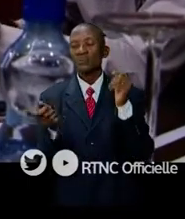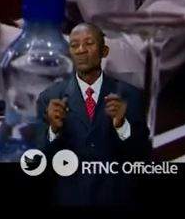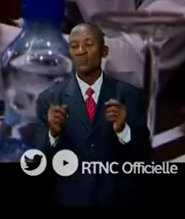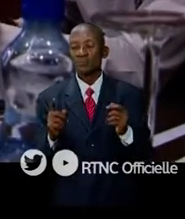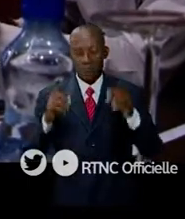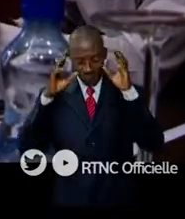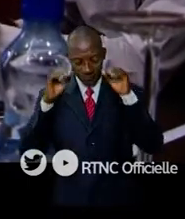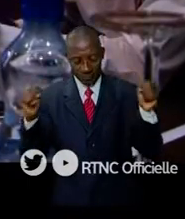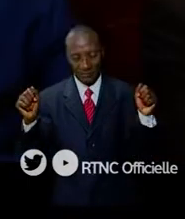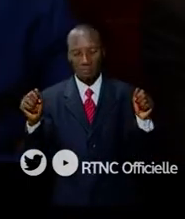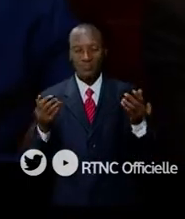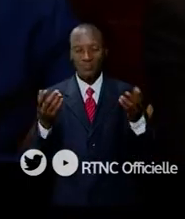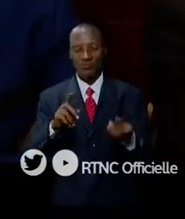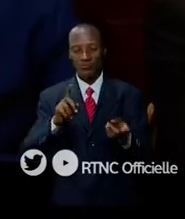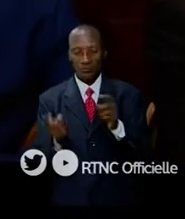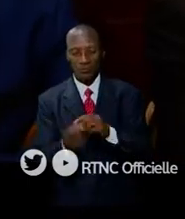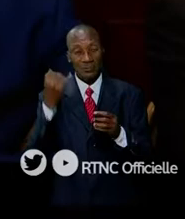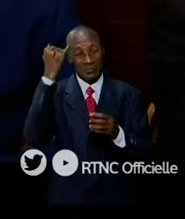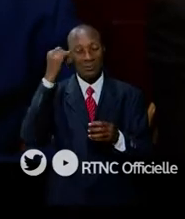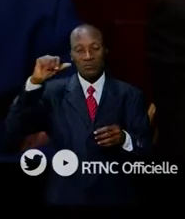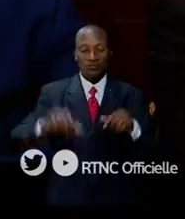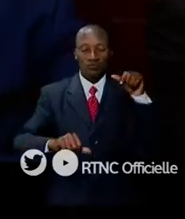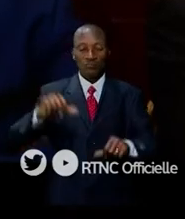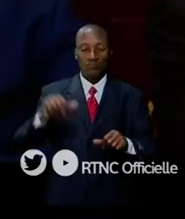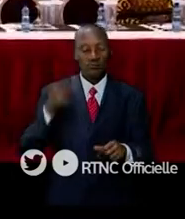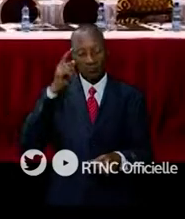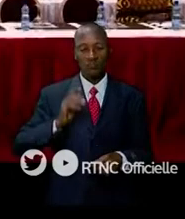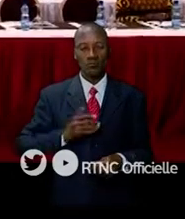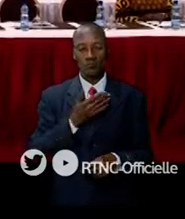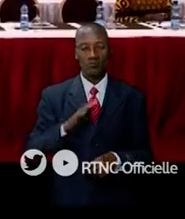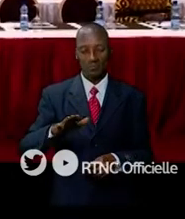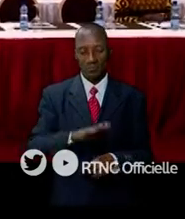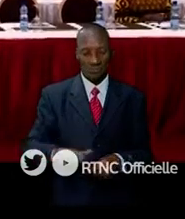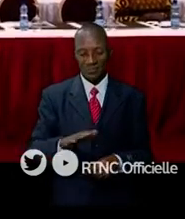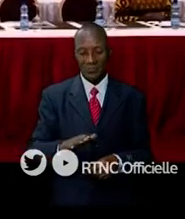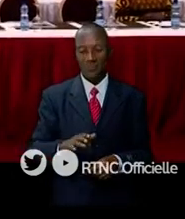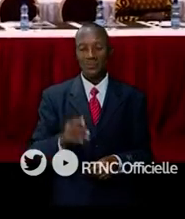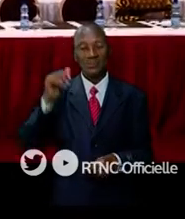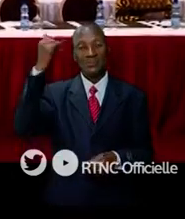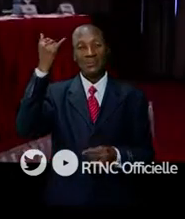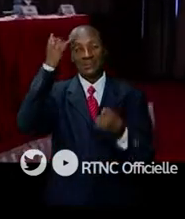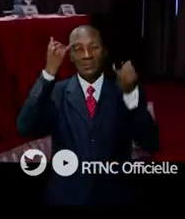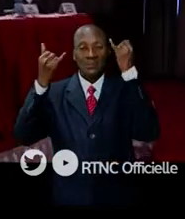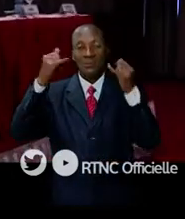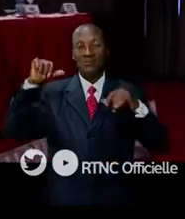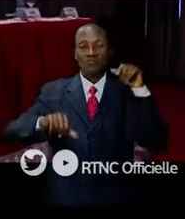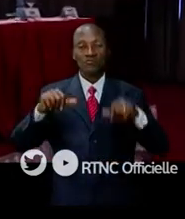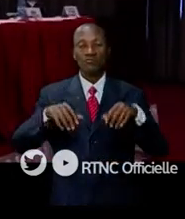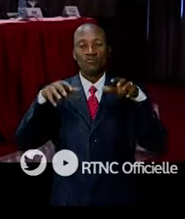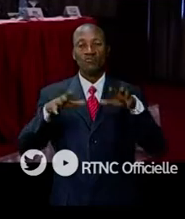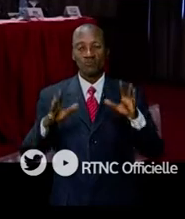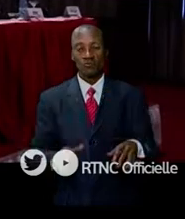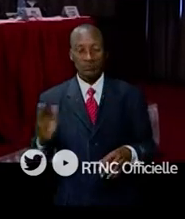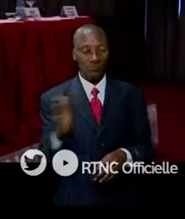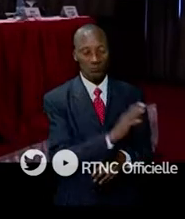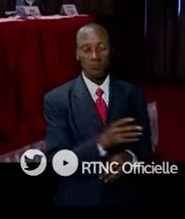déterminé à changer cette image négative de notre pays et à endiguer une fois pour toutes cette traite des êtres humains.